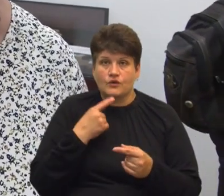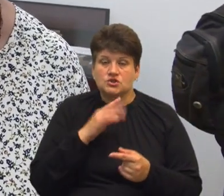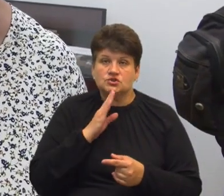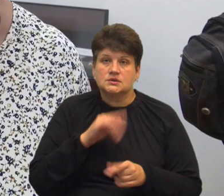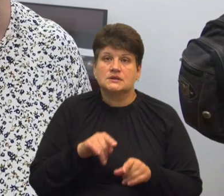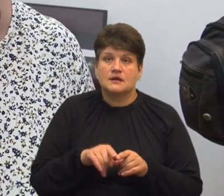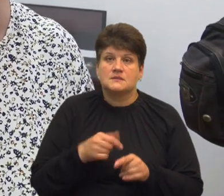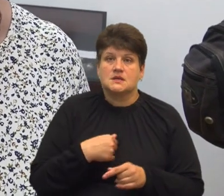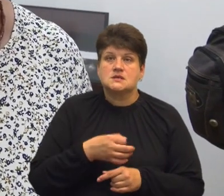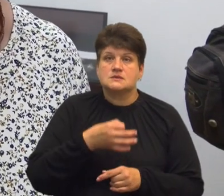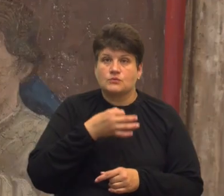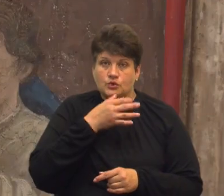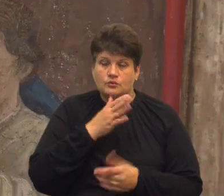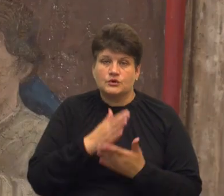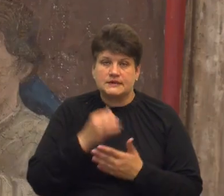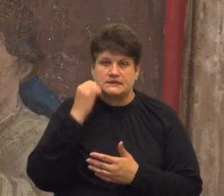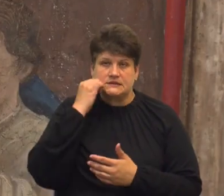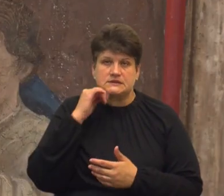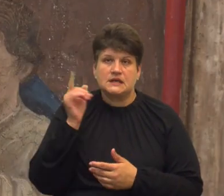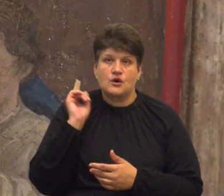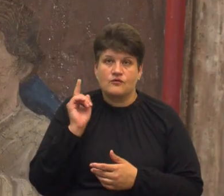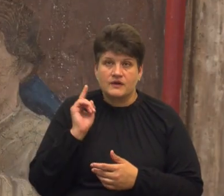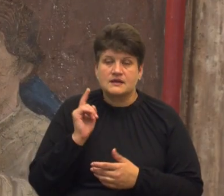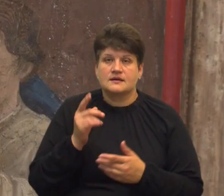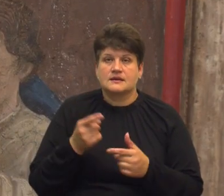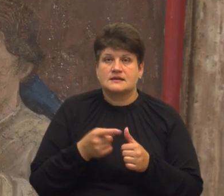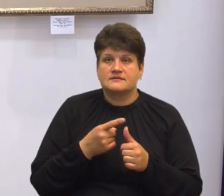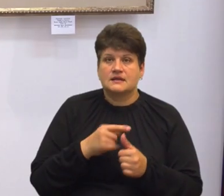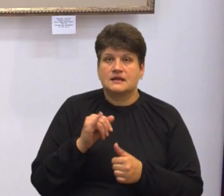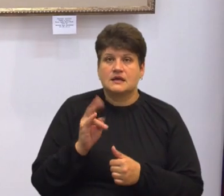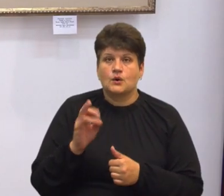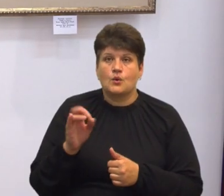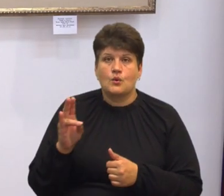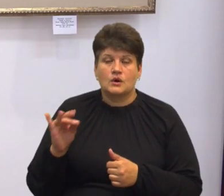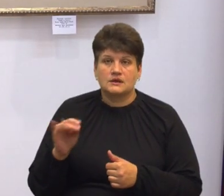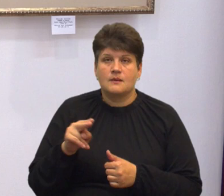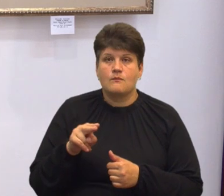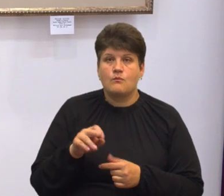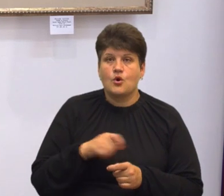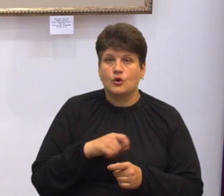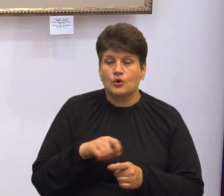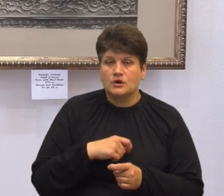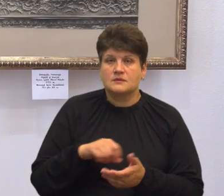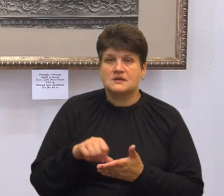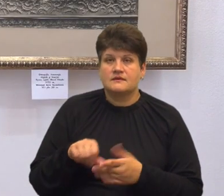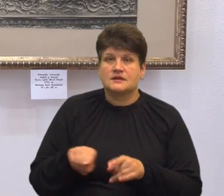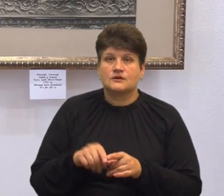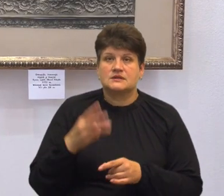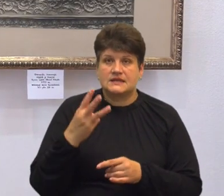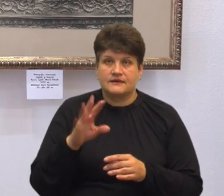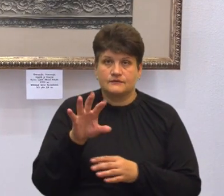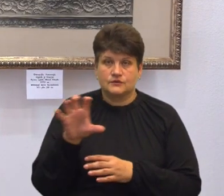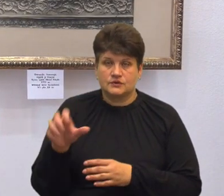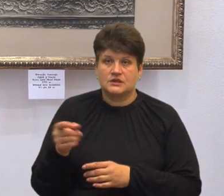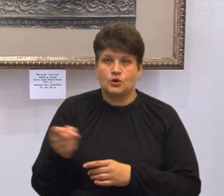бо є такі дуже старовинні на яких назвати ікони полотна на виставці також представлені три світлини Тернопільського